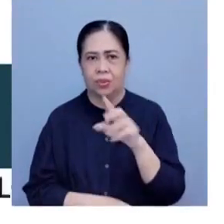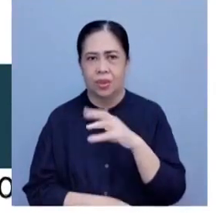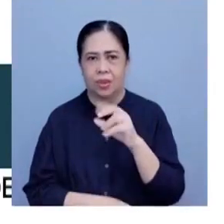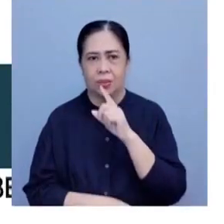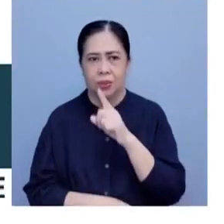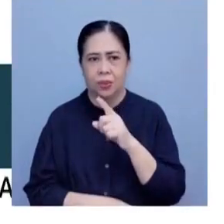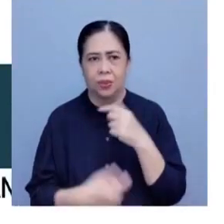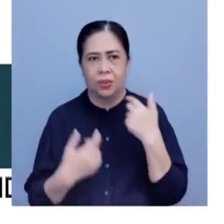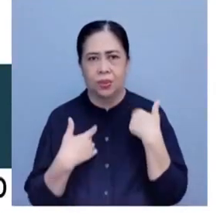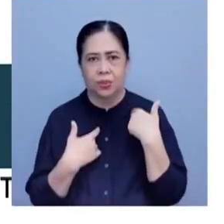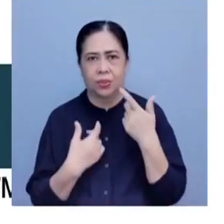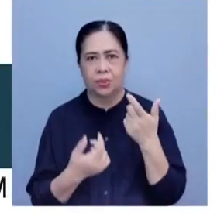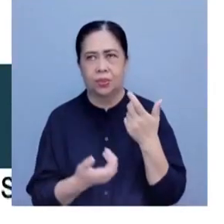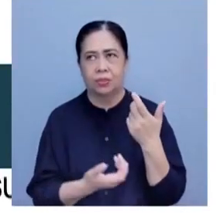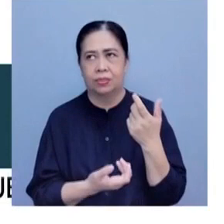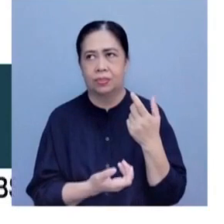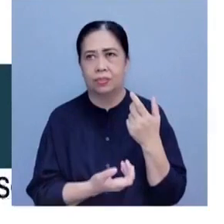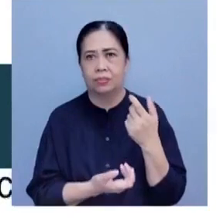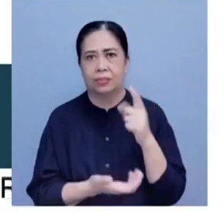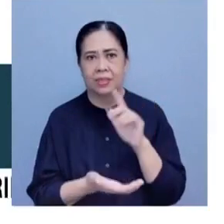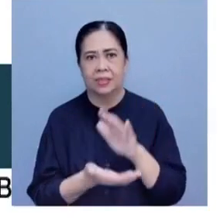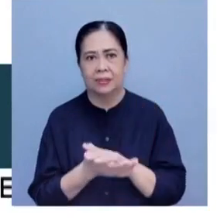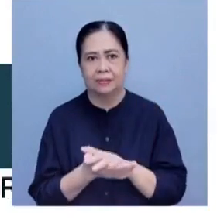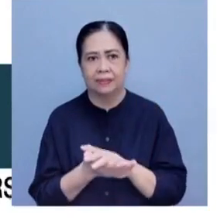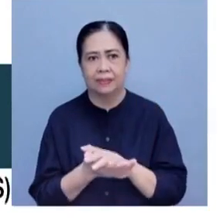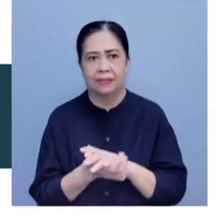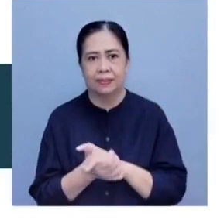nandun yung kumpiyansa, no? Na malinaw na